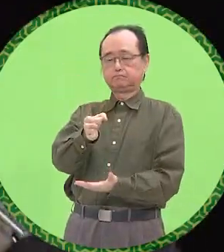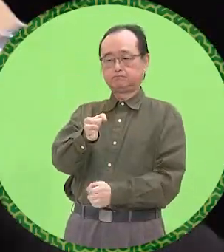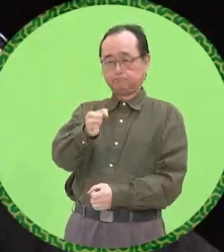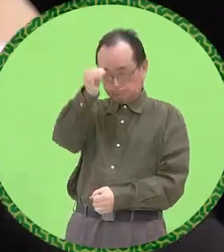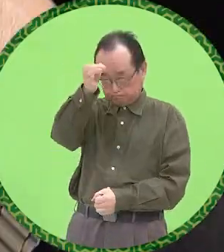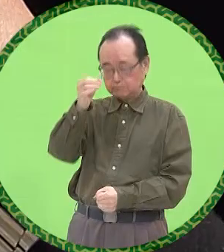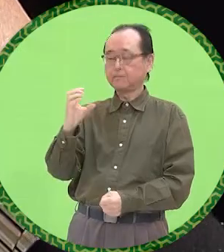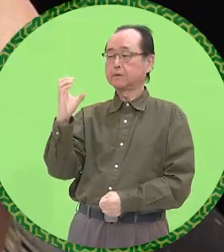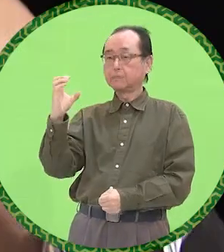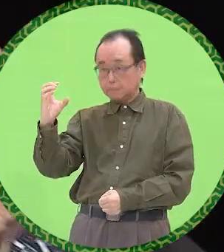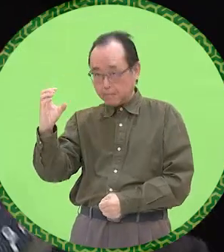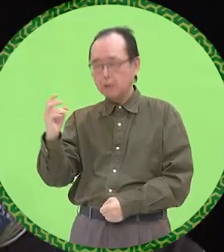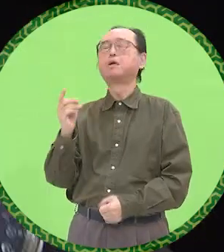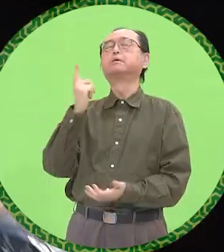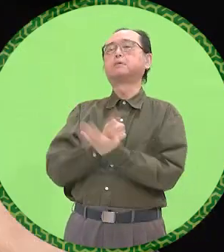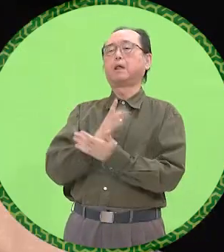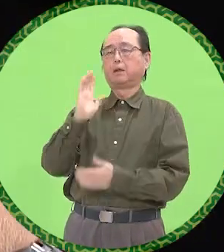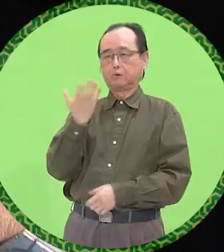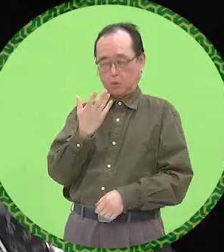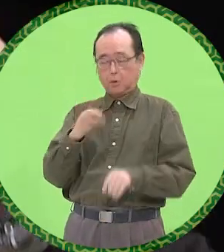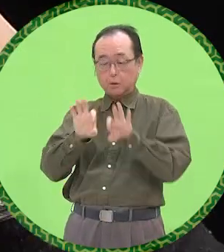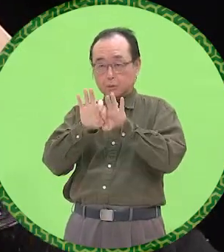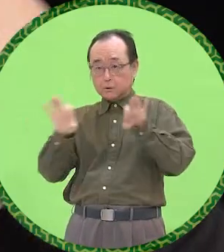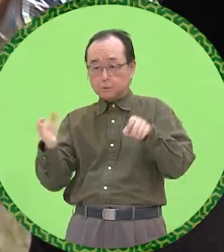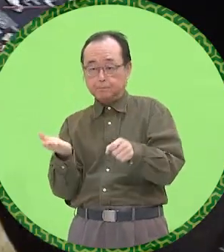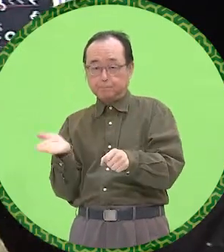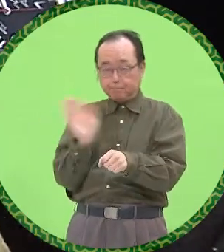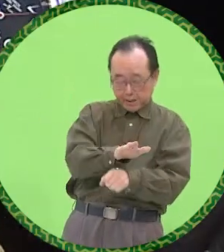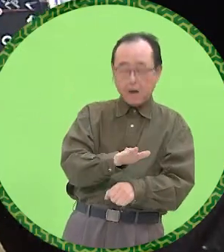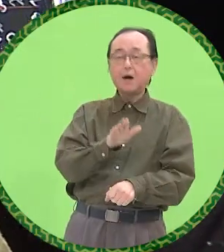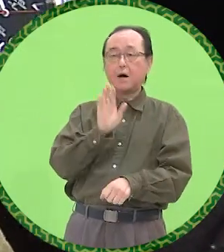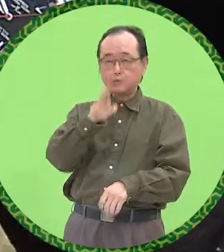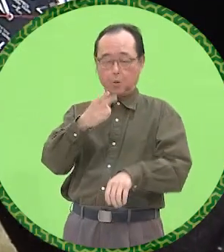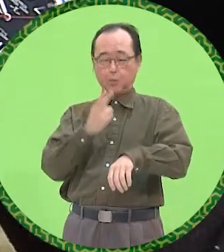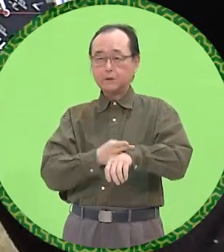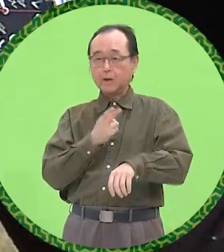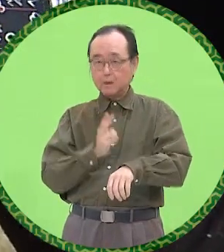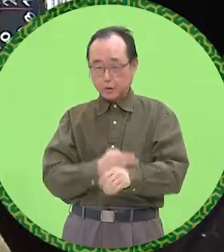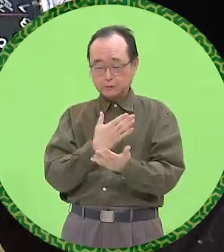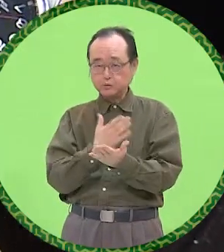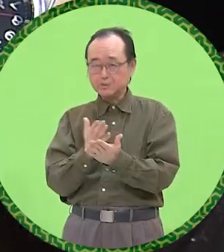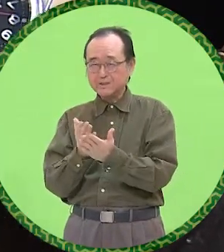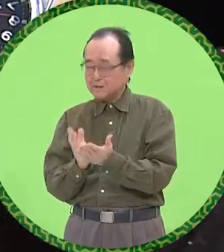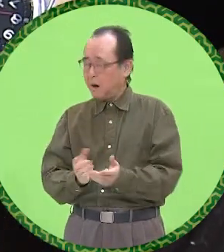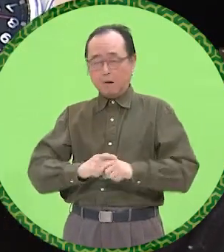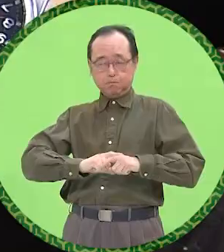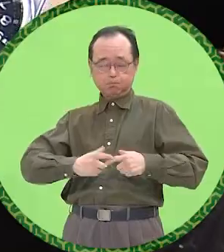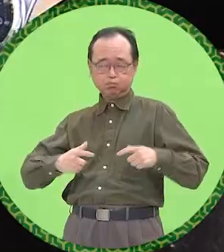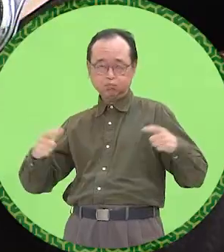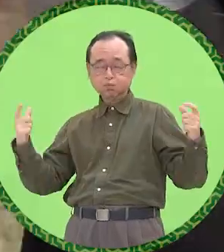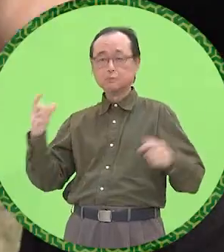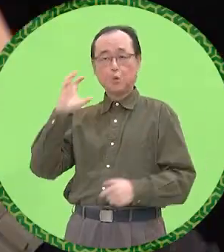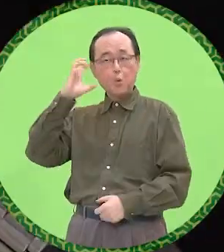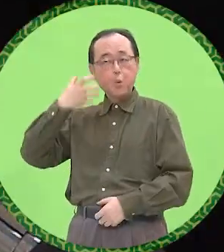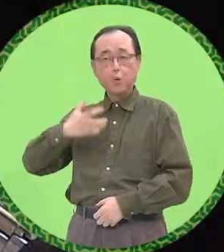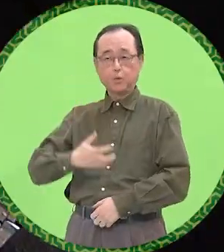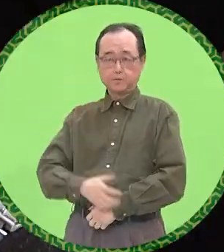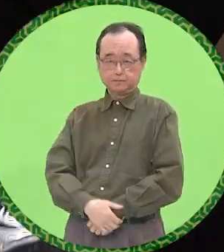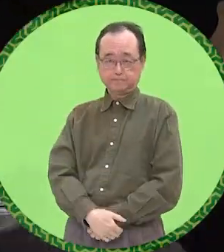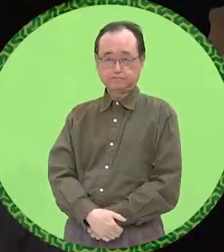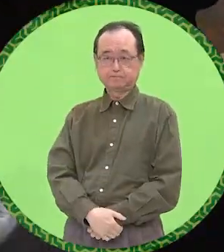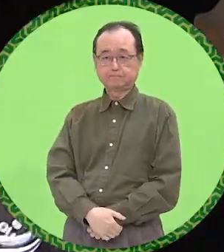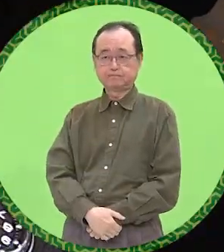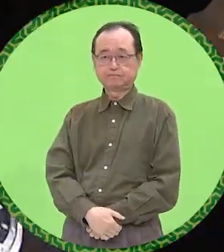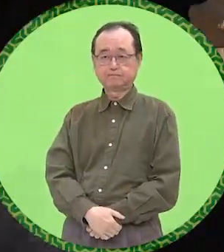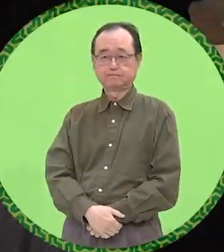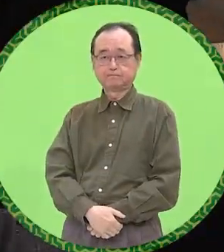だったんです。はい、昔はこの剣と玉だけだったんですね。うん、それがお皿がついたことによって技の種類がめ